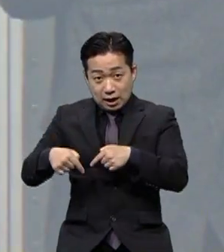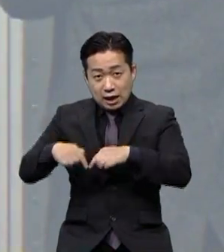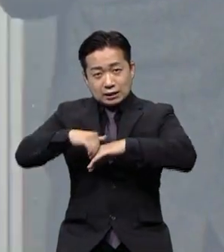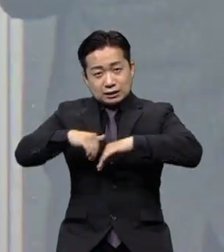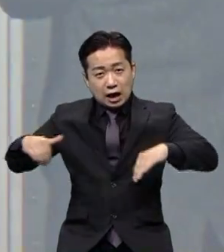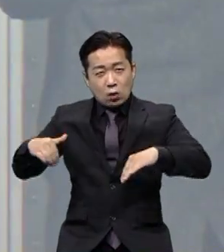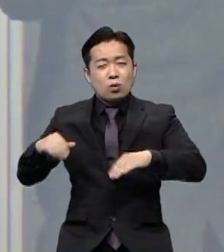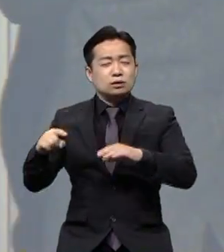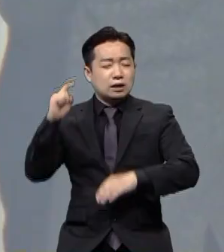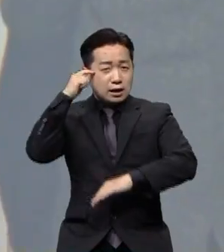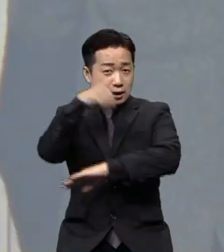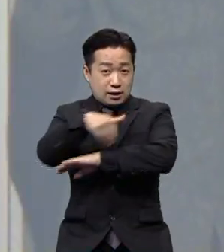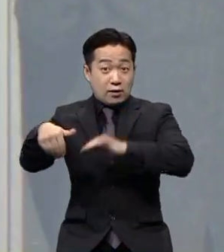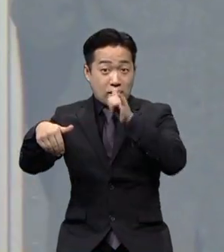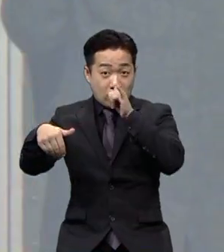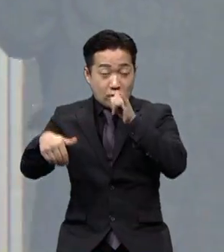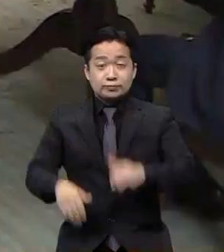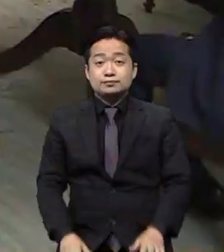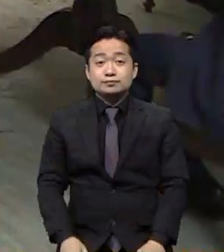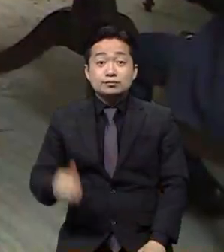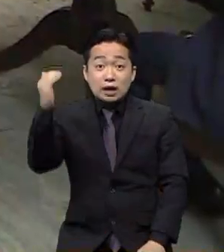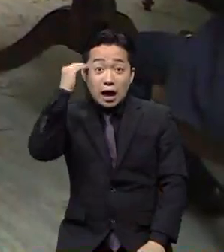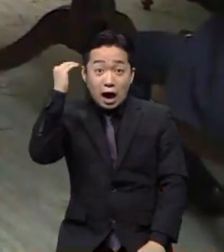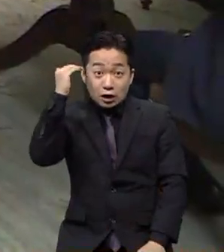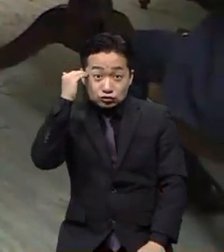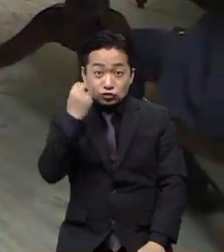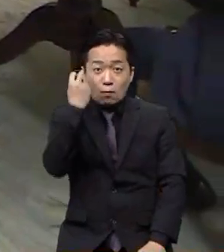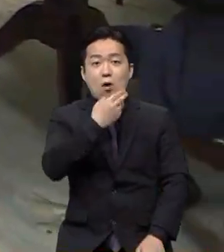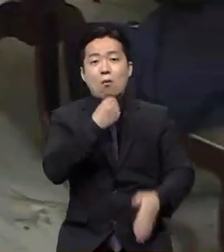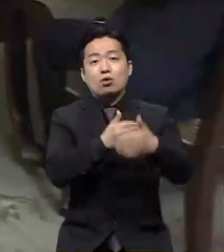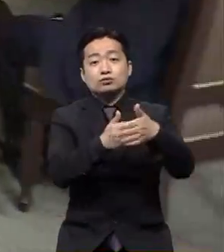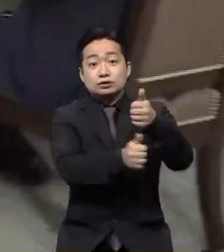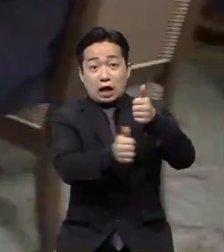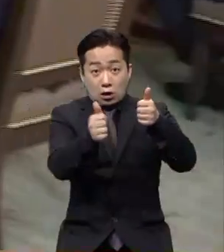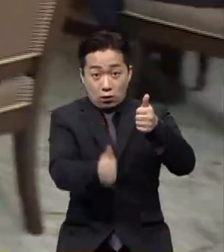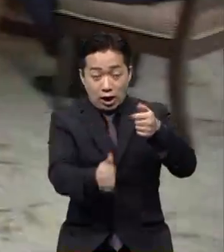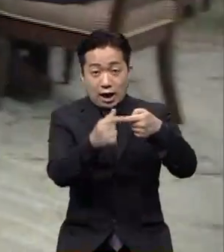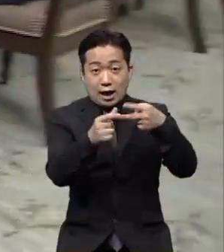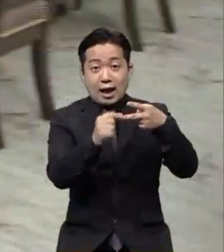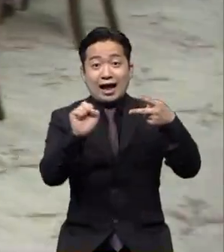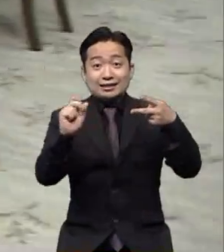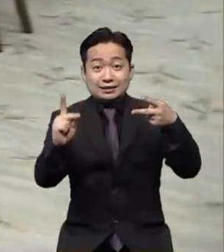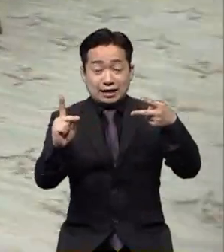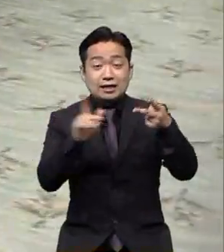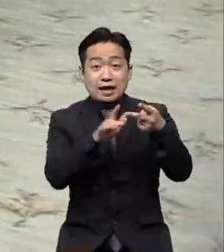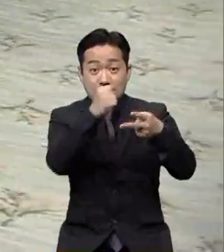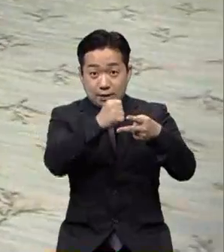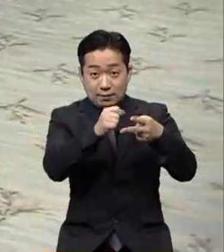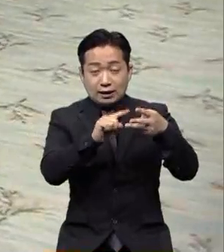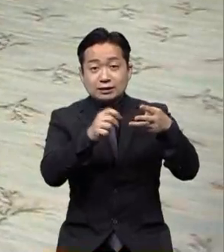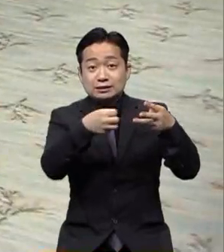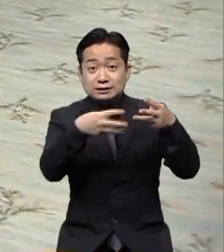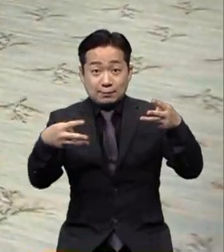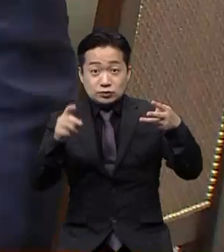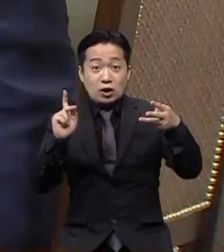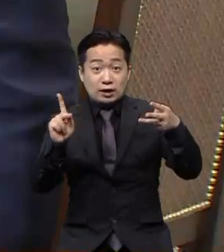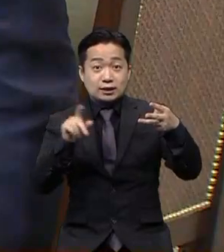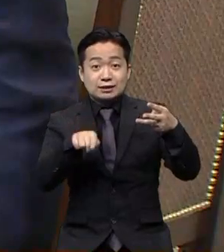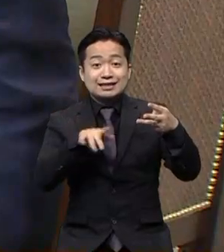이뤄질 예정입니다. 우리나라는 보건복지부 장관과 SK바이오사이언스, 삼성바이오로직스